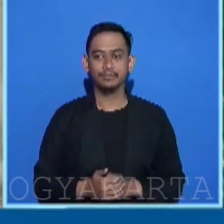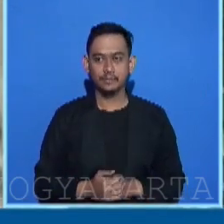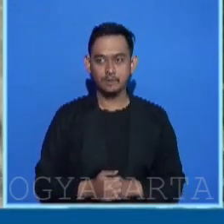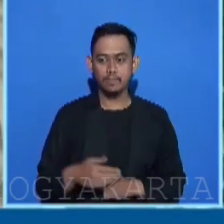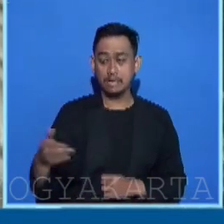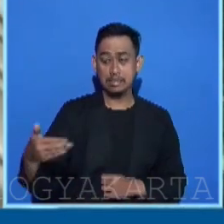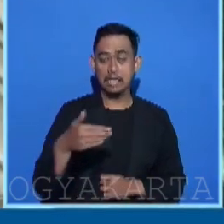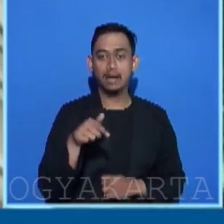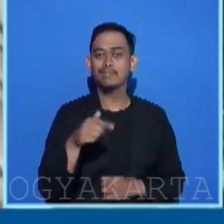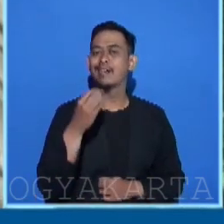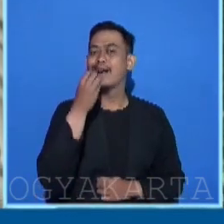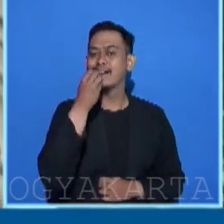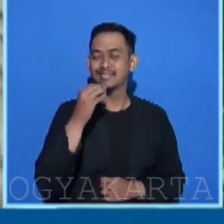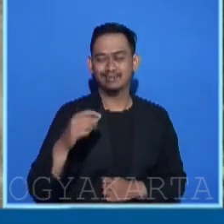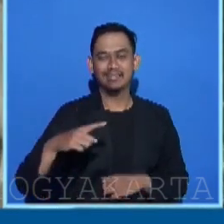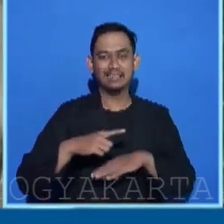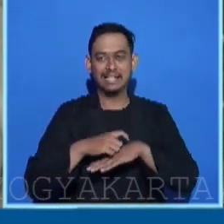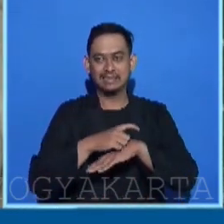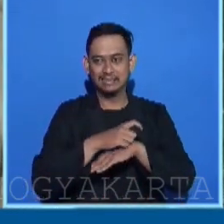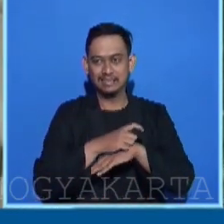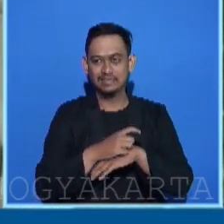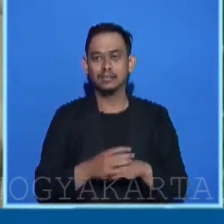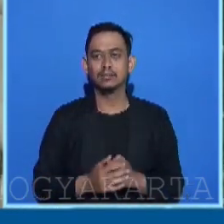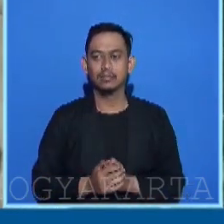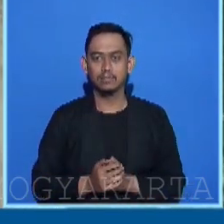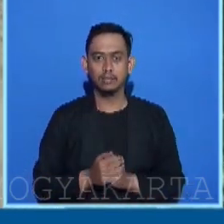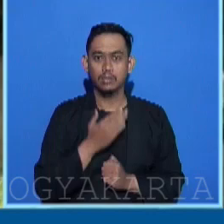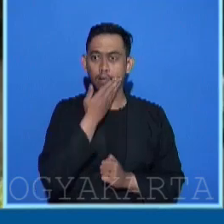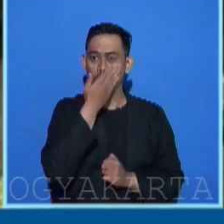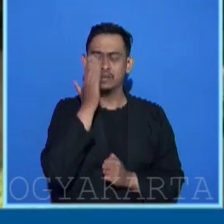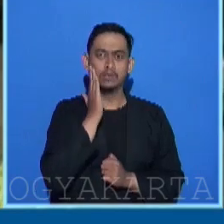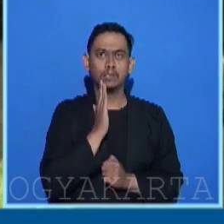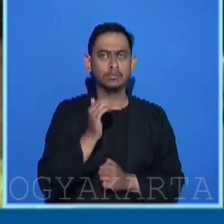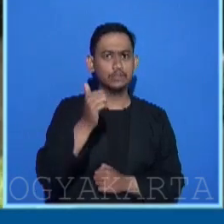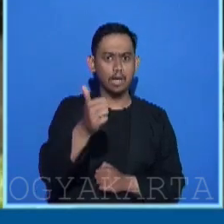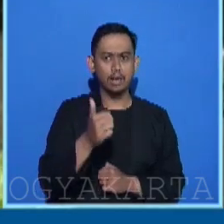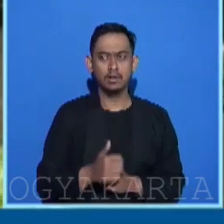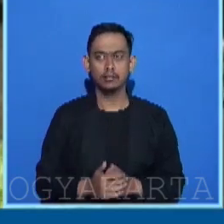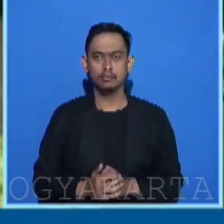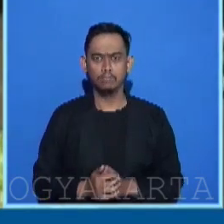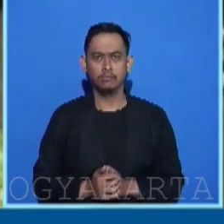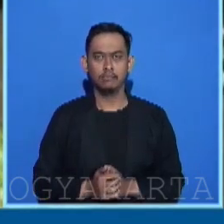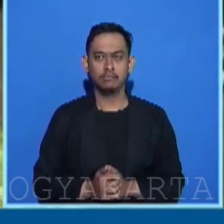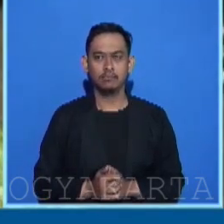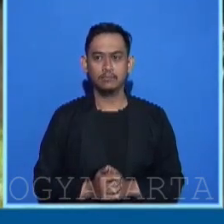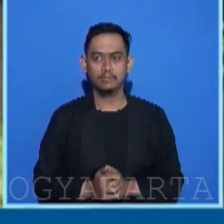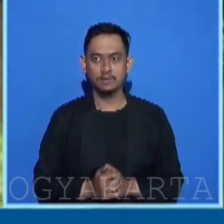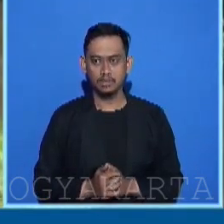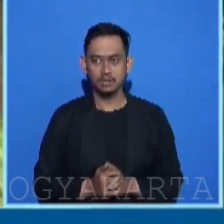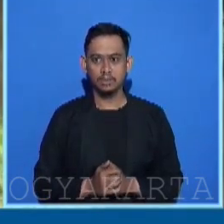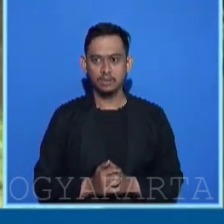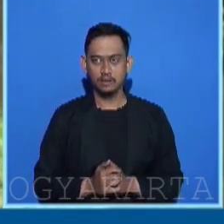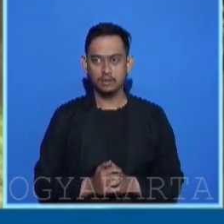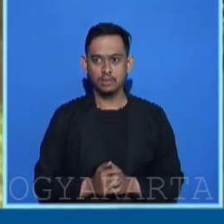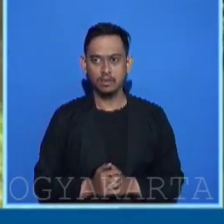sutra menikahipun dadosaken kanggeban kosmetik cacing sutra saking salak Malang Kalibawang Kulon Progo Niko kawan ntar kualitas iPhone